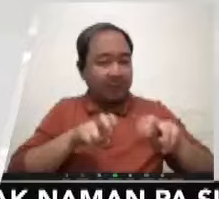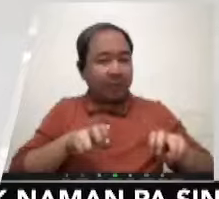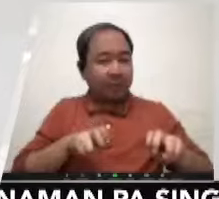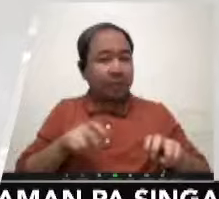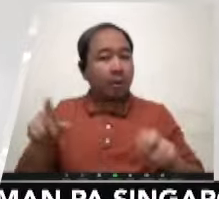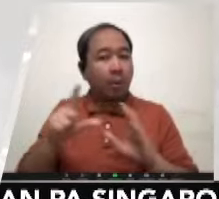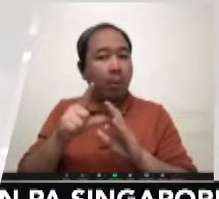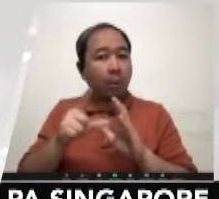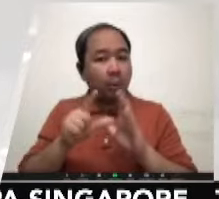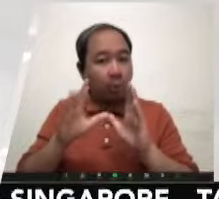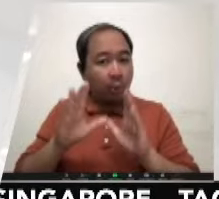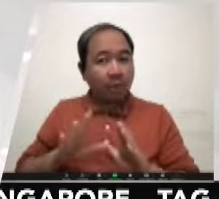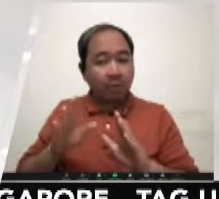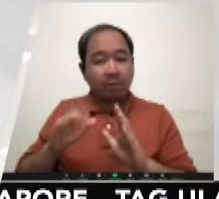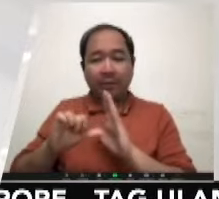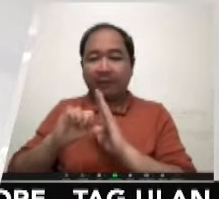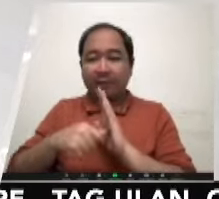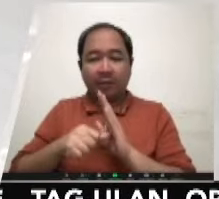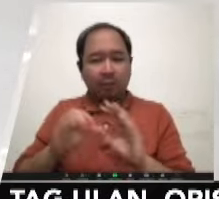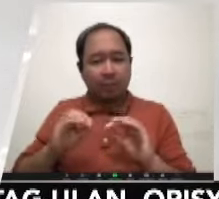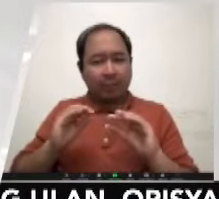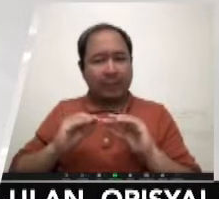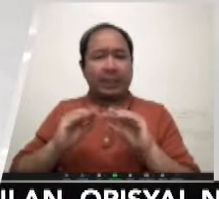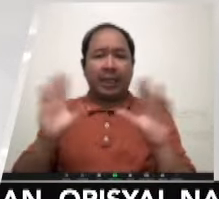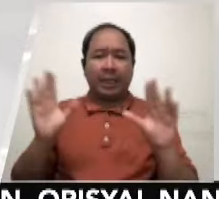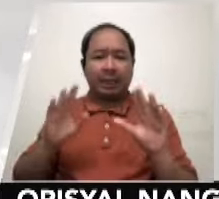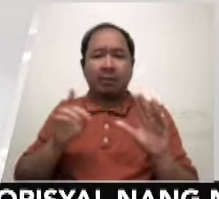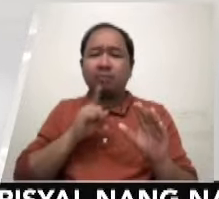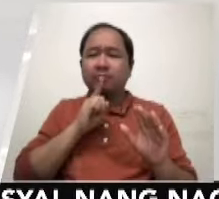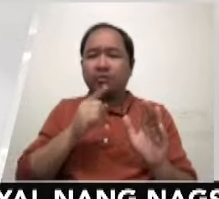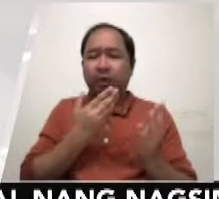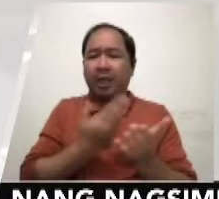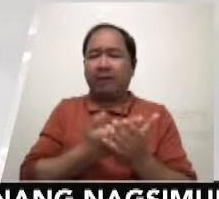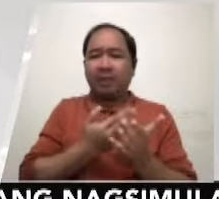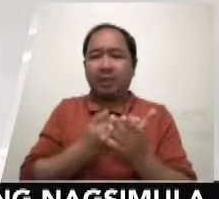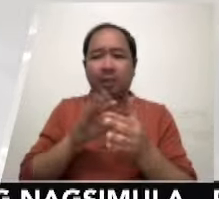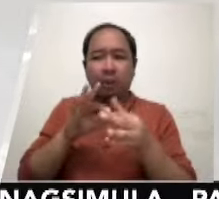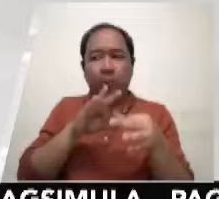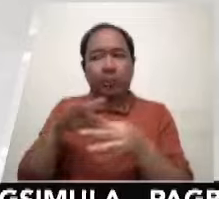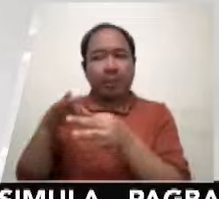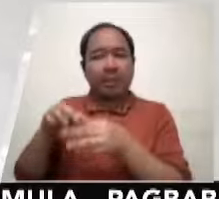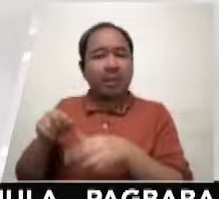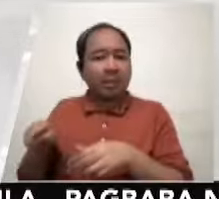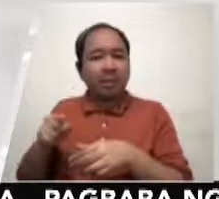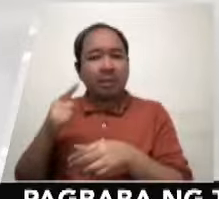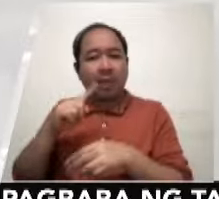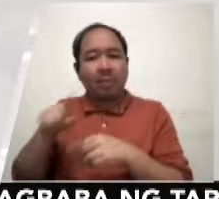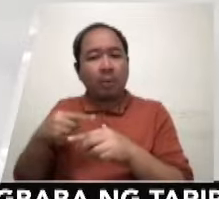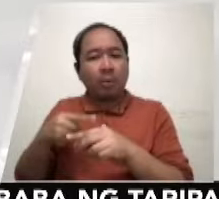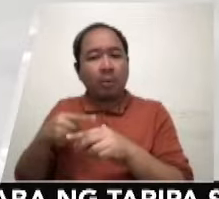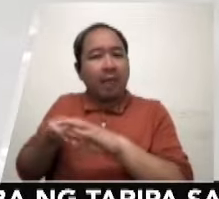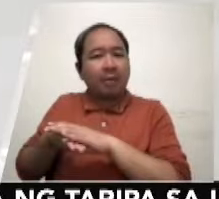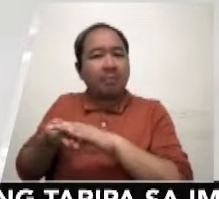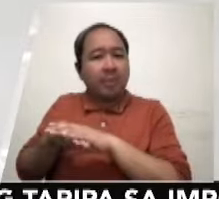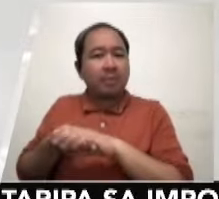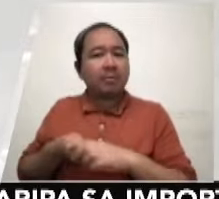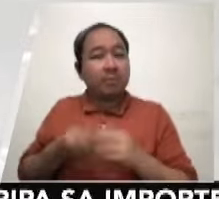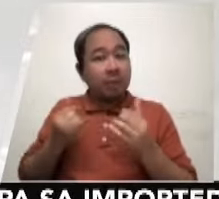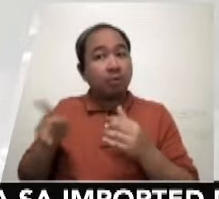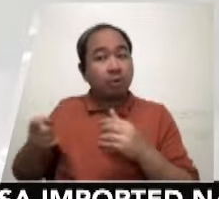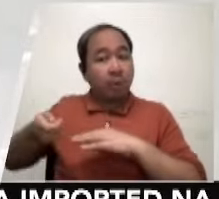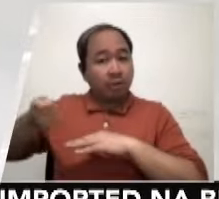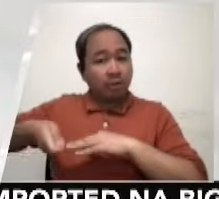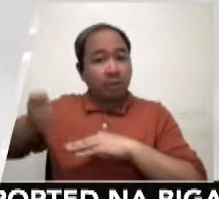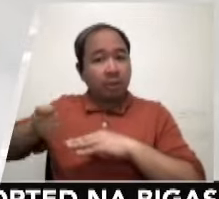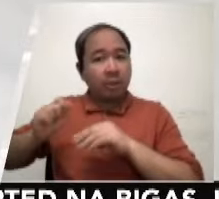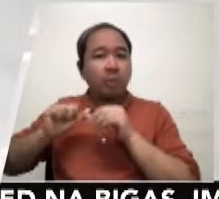Cancillo, walang malinaw at kapani-paniwalang ebidensya na mag-uugnay sa kanya sa umunoy pangingigil. Sa kabila niyan, bilang hukom, patuloy raw na